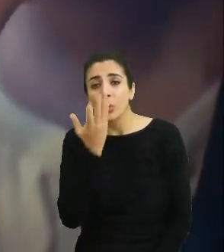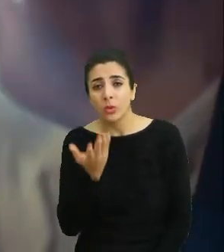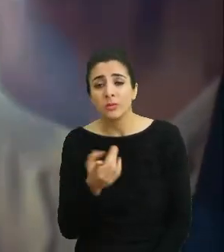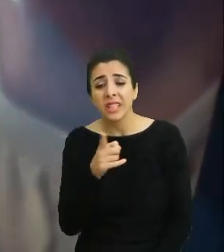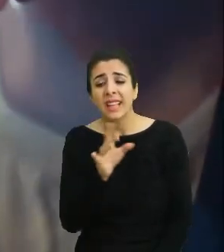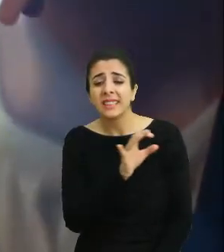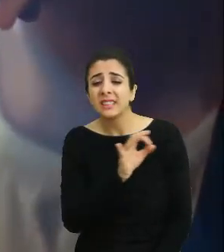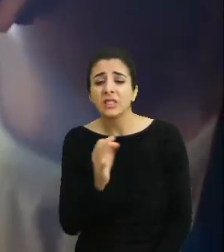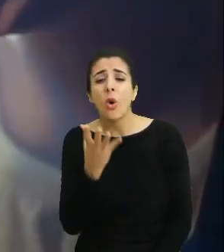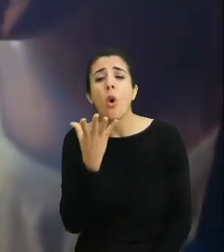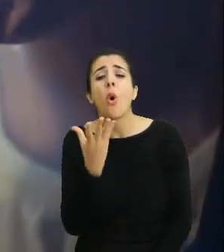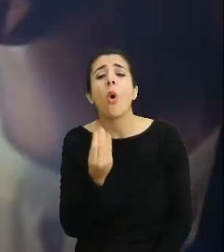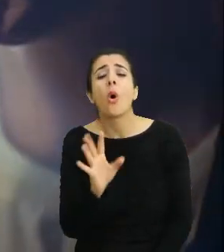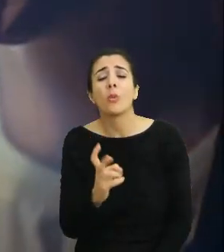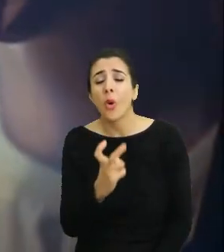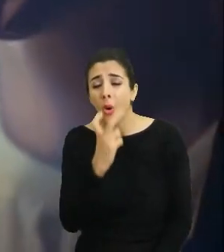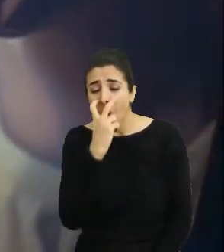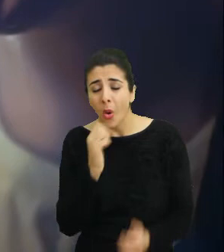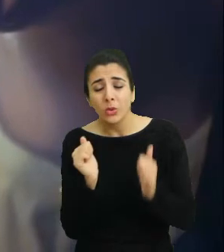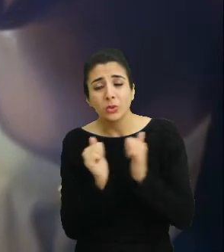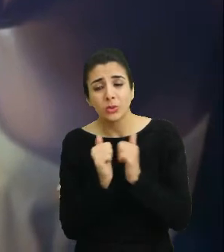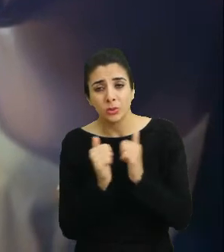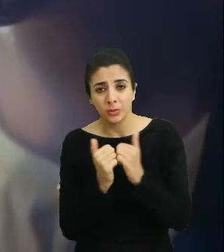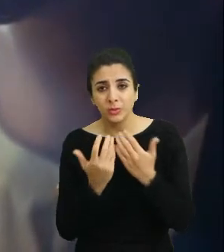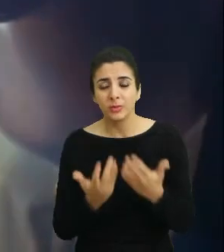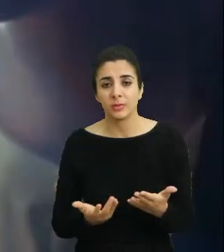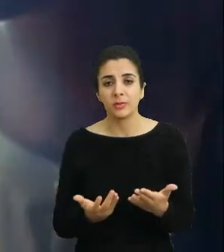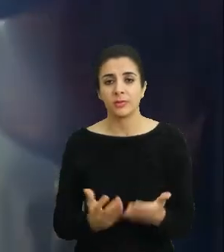Sensiz olmuyor iki gözüm.